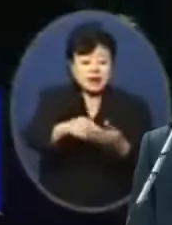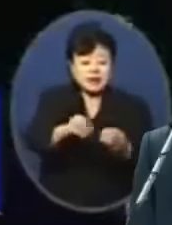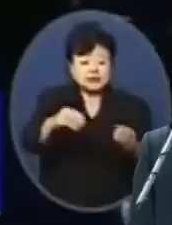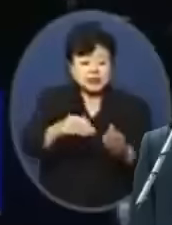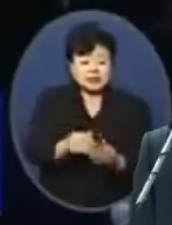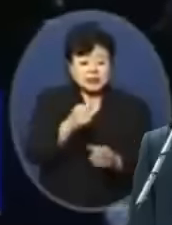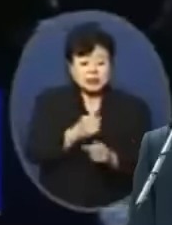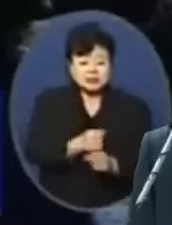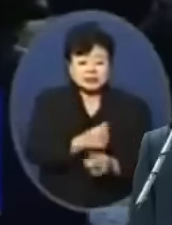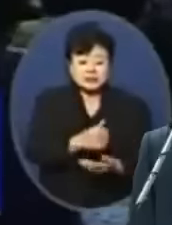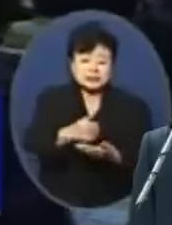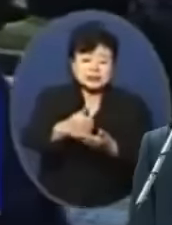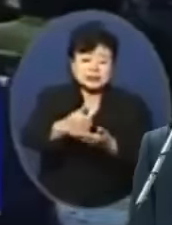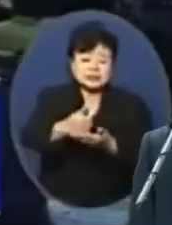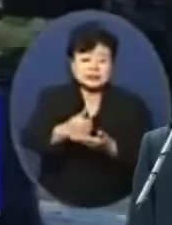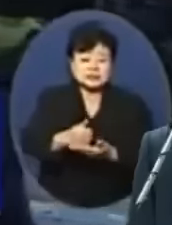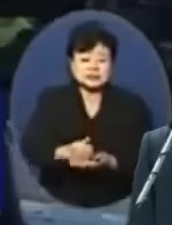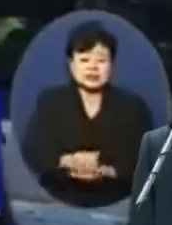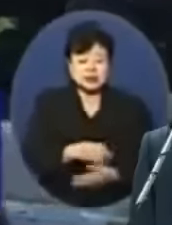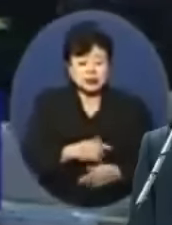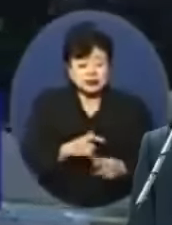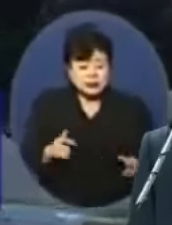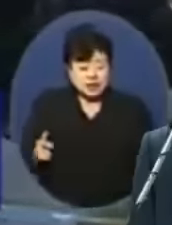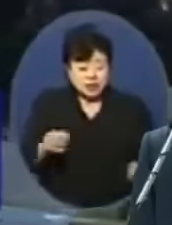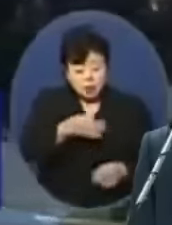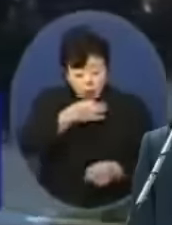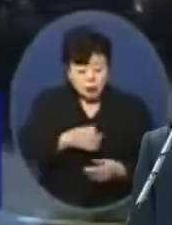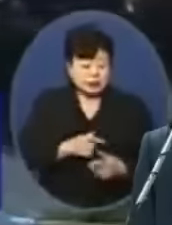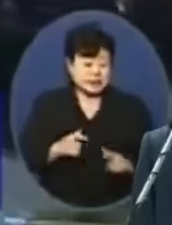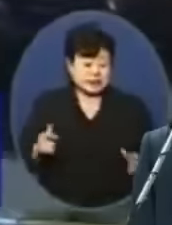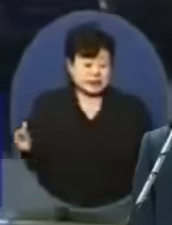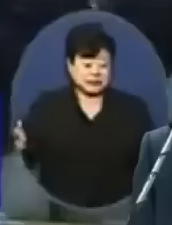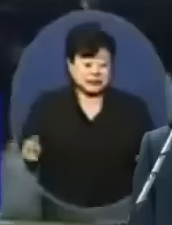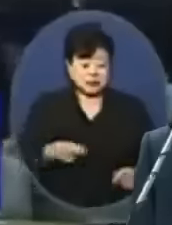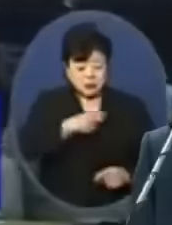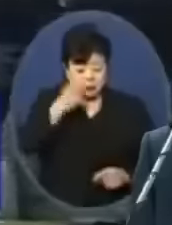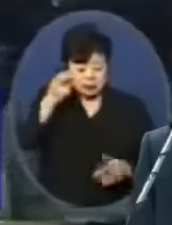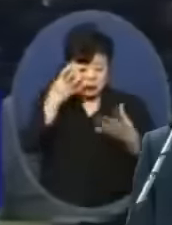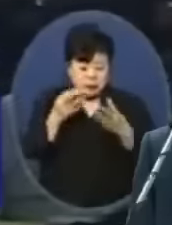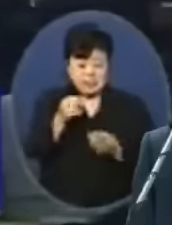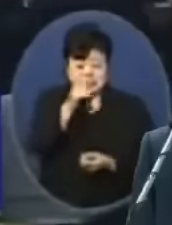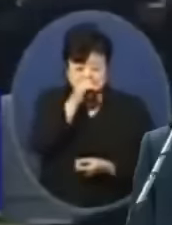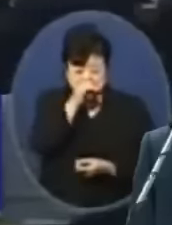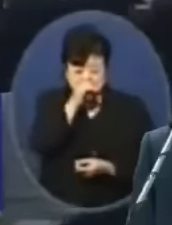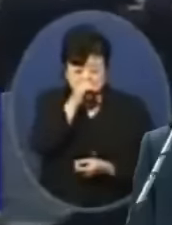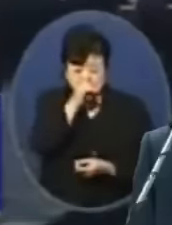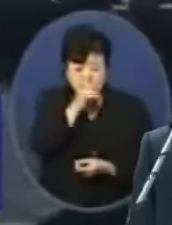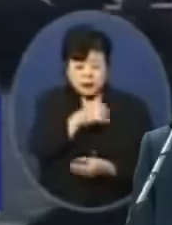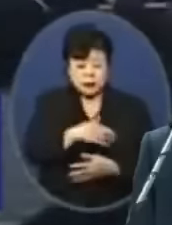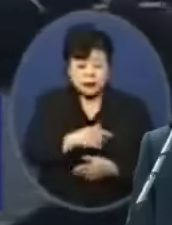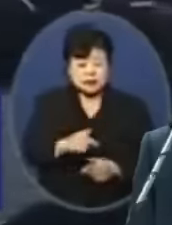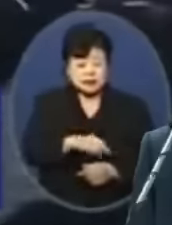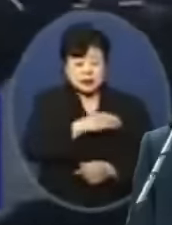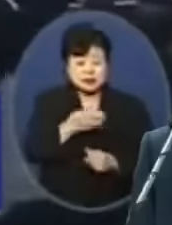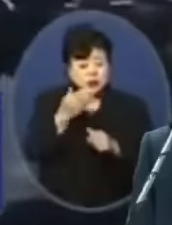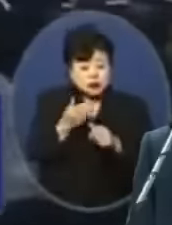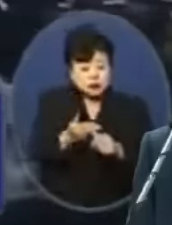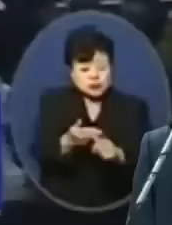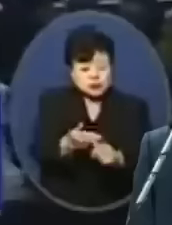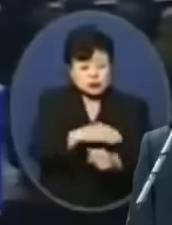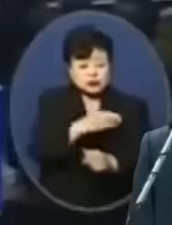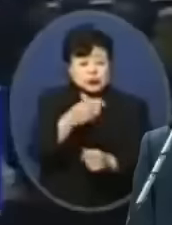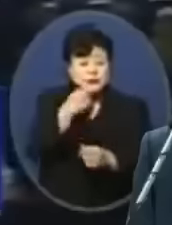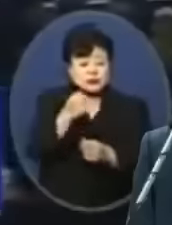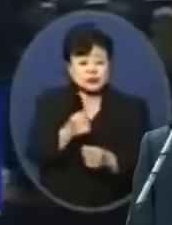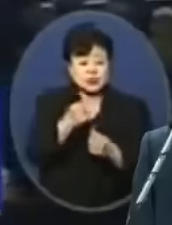야훼 땅가까지 창조하시니는 피곤치 아니하시며 곤비치 아니하시며 명철이 한이 없으시며 피곤한 자에게는 능력을 주시며